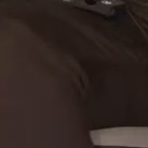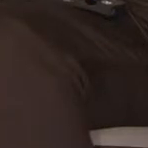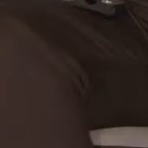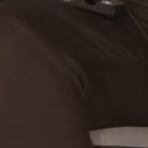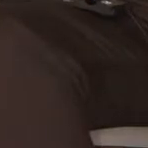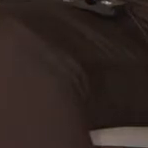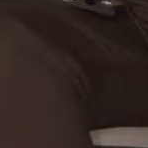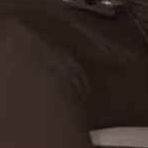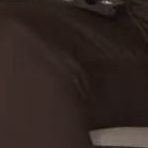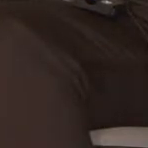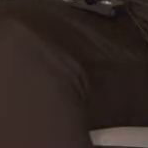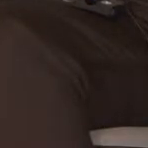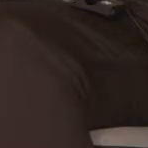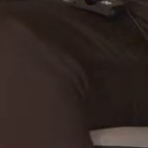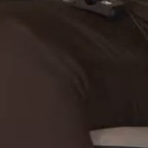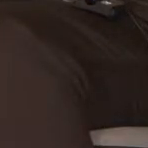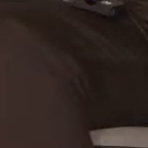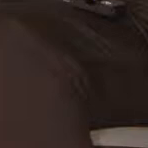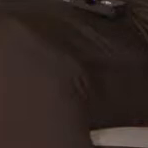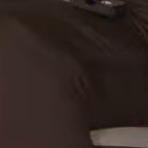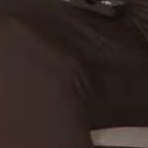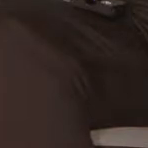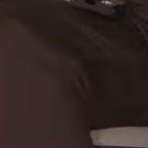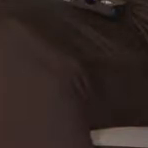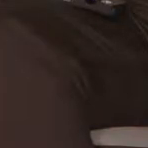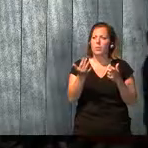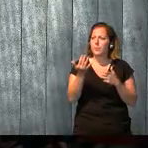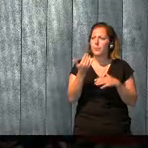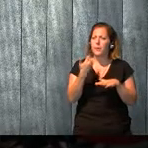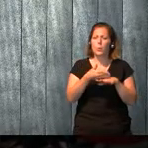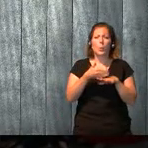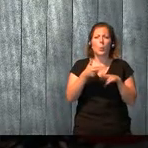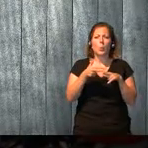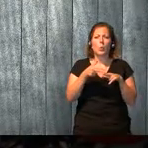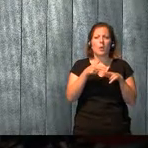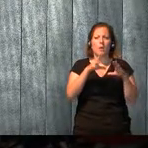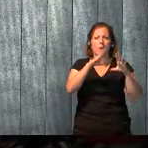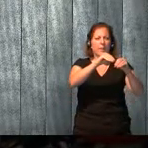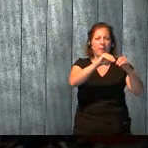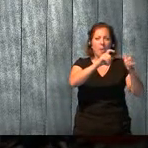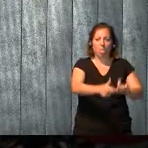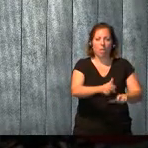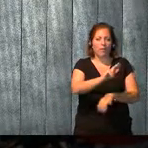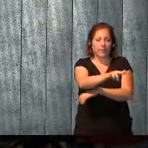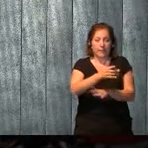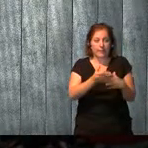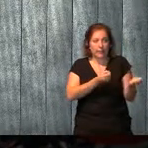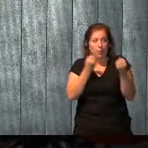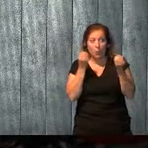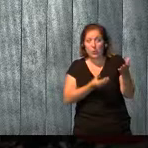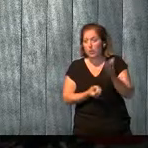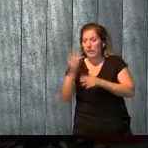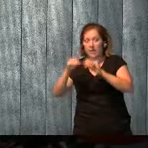qui souffrent, dans les médinas anciennes notamment, de tout ce qu'on appelle l'habitat menace en ruine, que ces